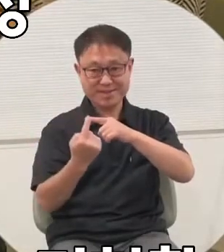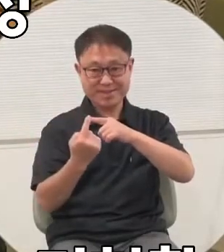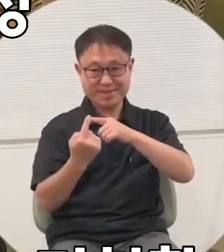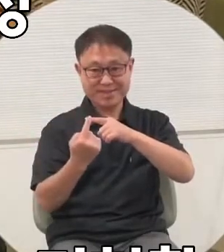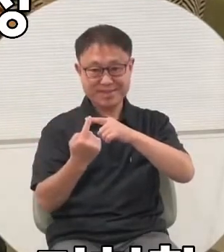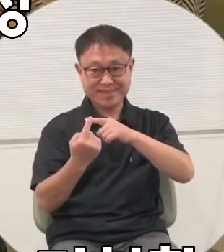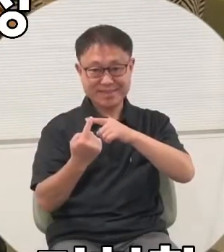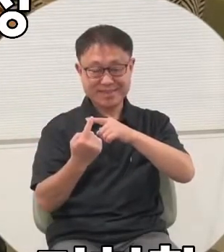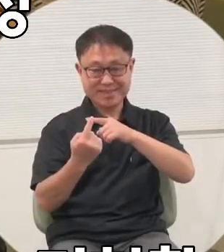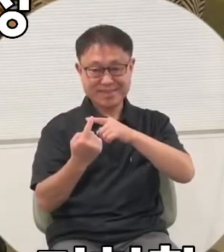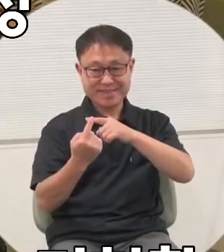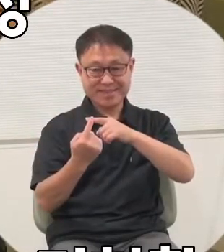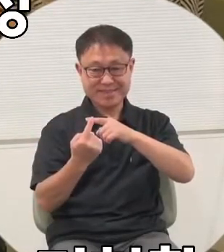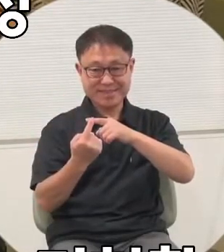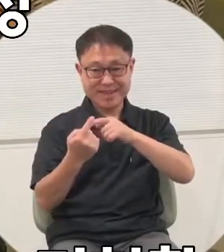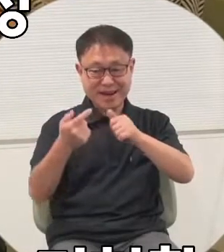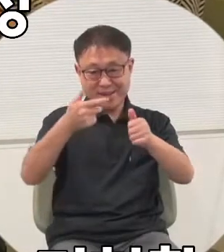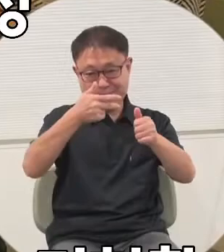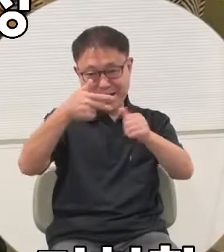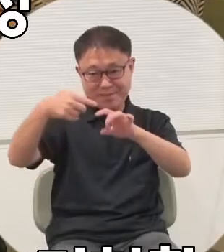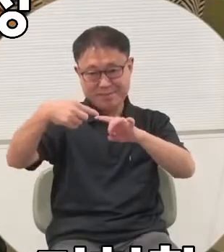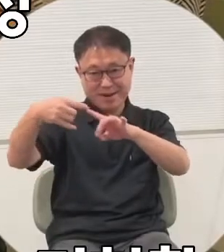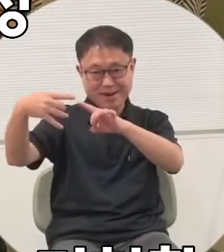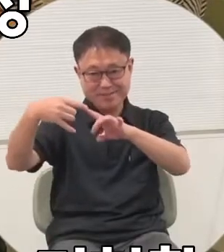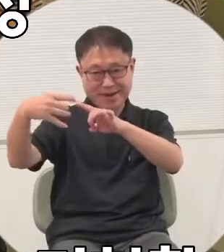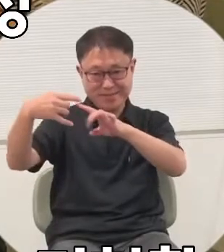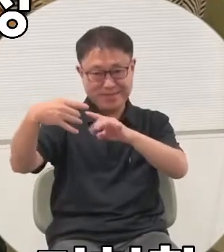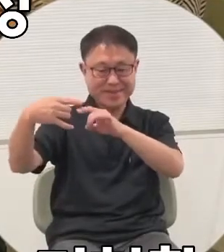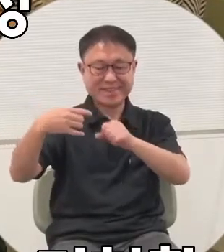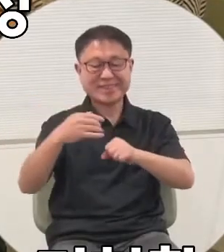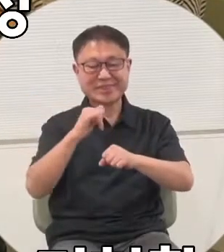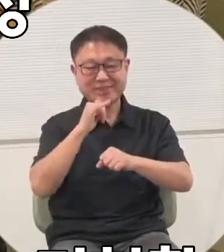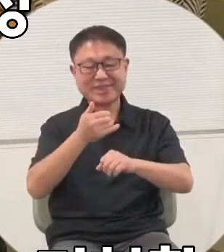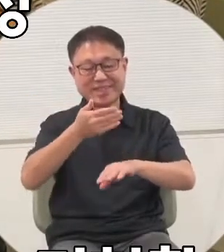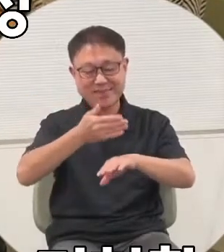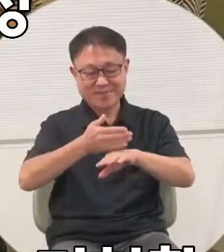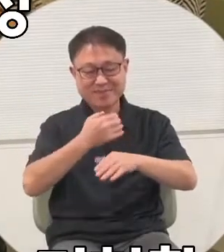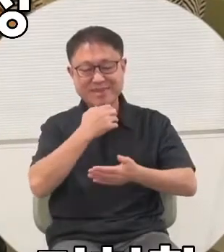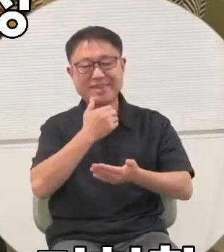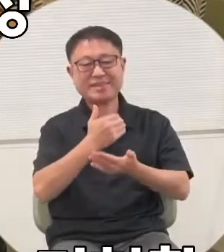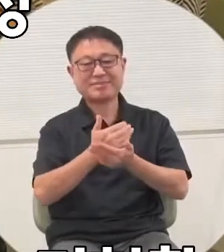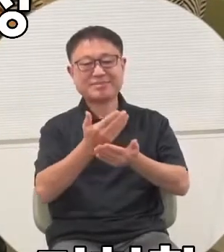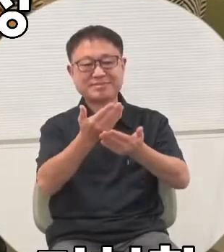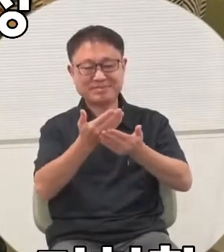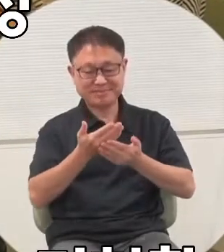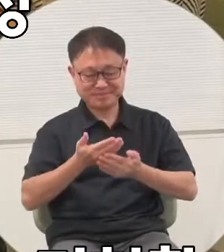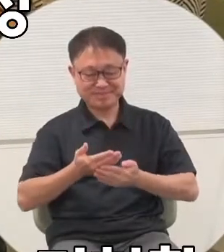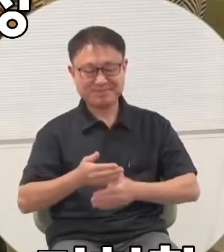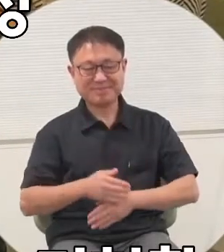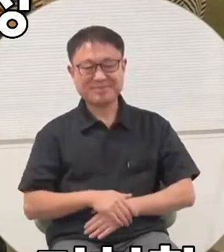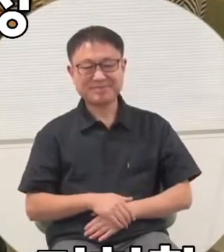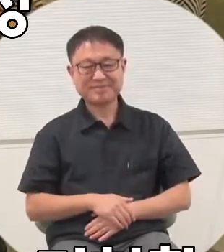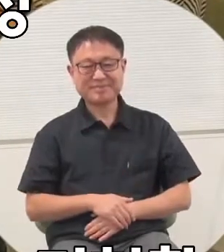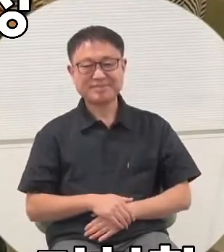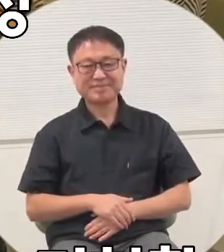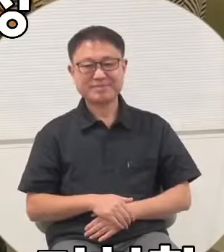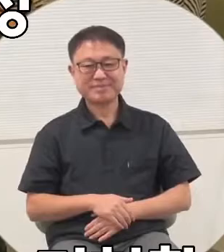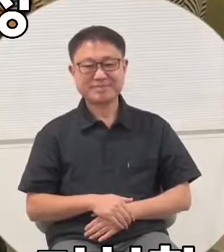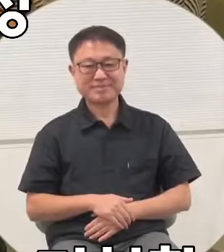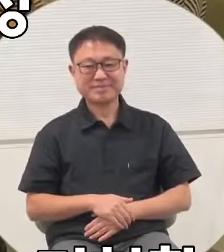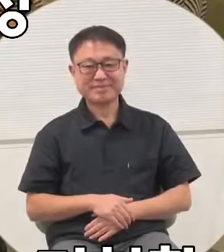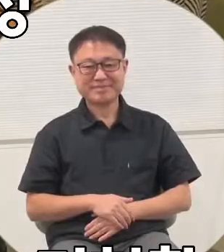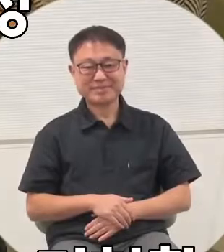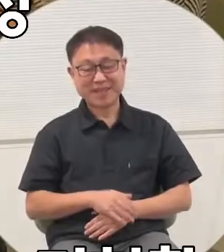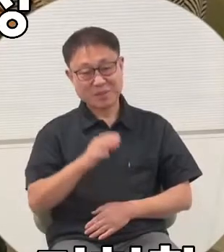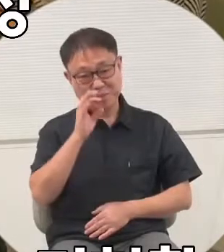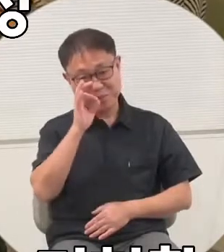네. 생중계를 했습니다. 정말 감동적이었고 감사하고 고맙고 네. 활동가 연대 시청자는